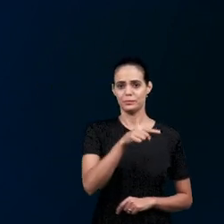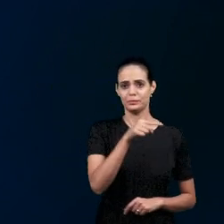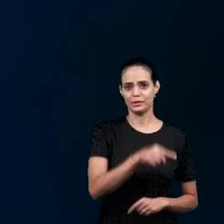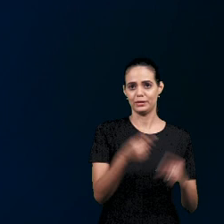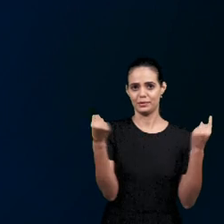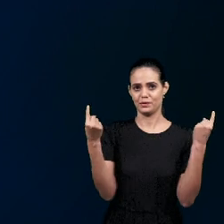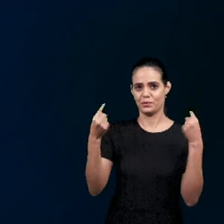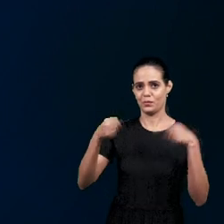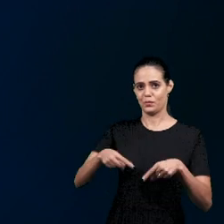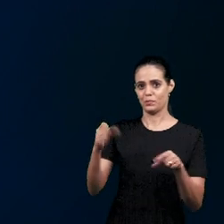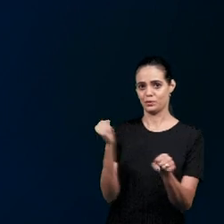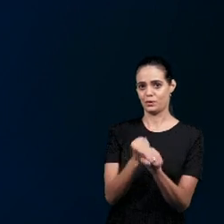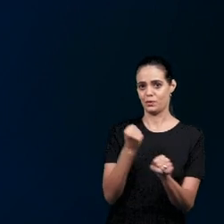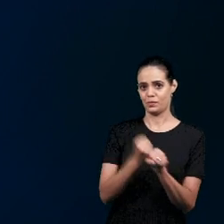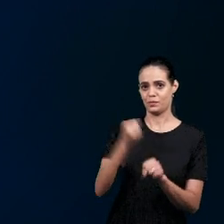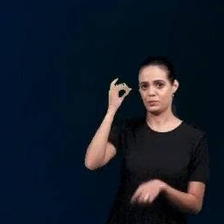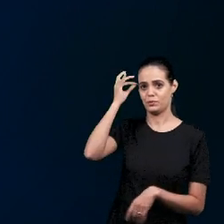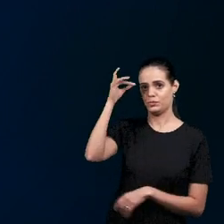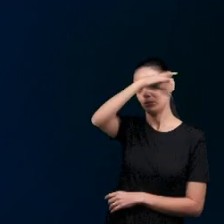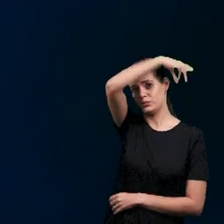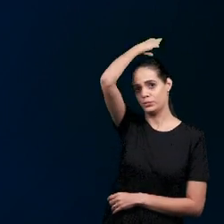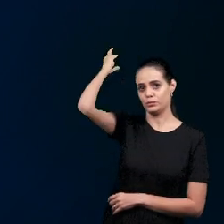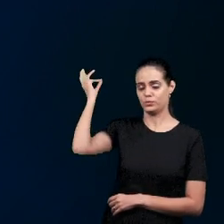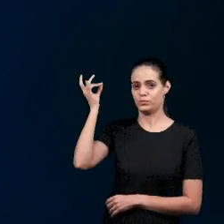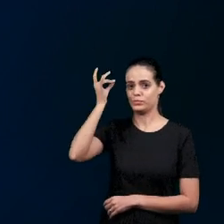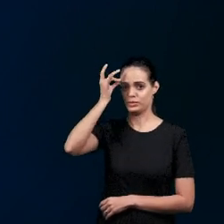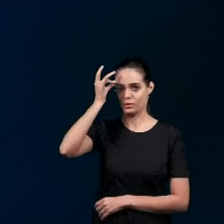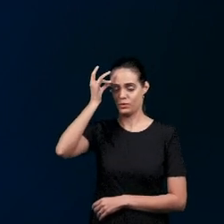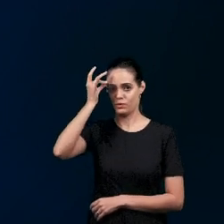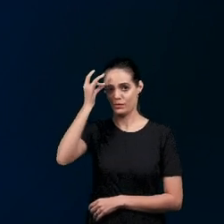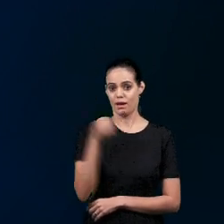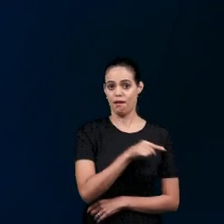les oppositeurs d'une seule fois.